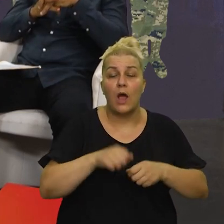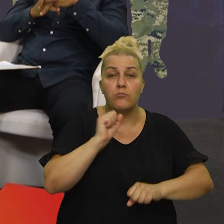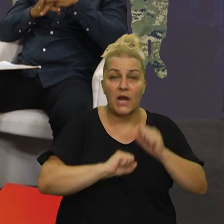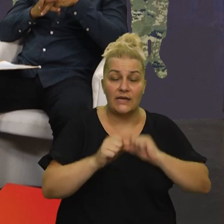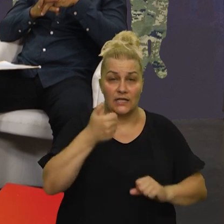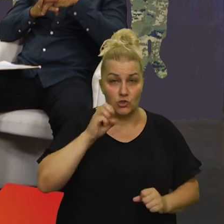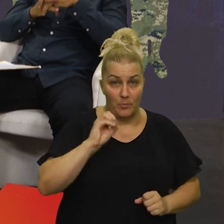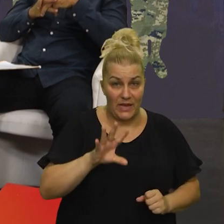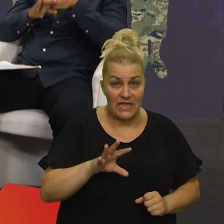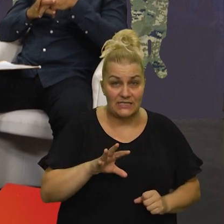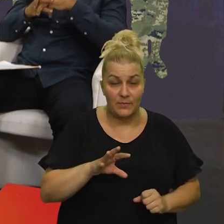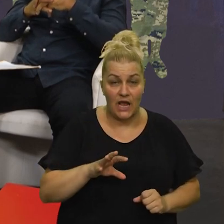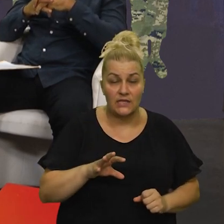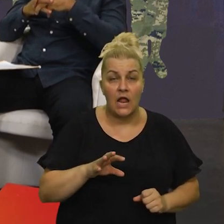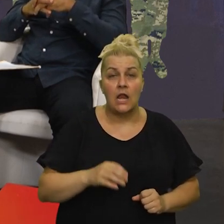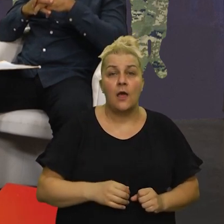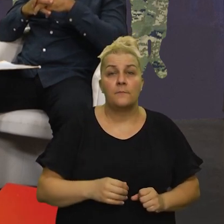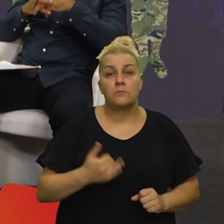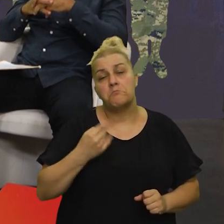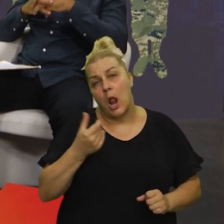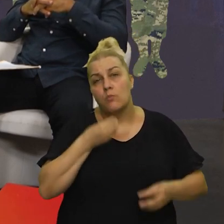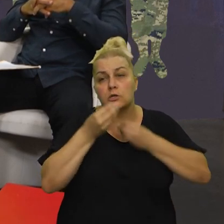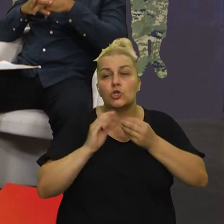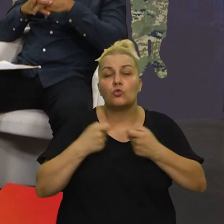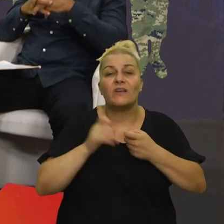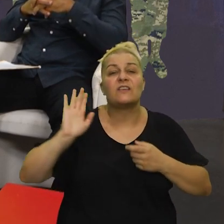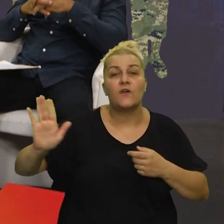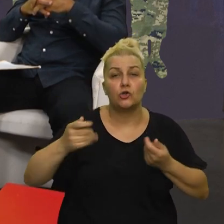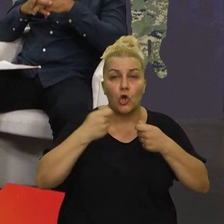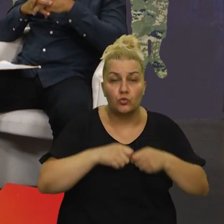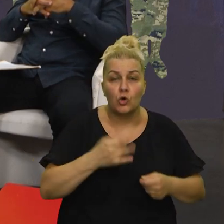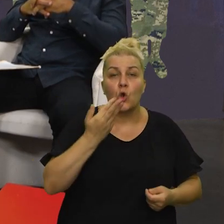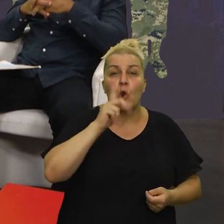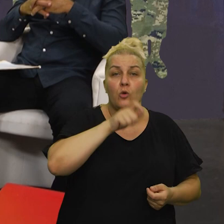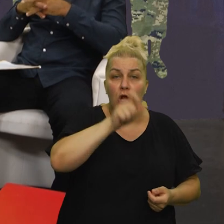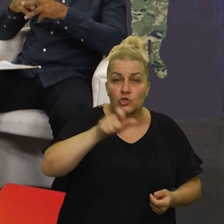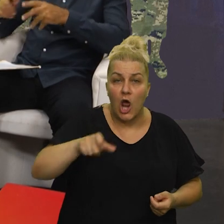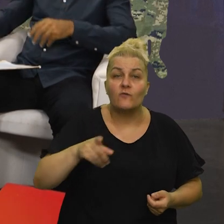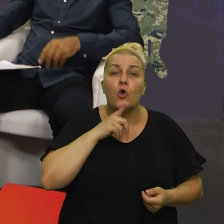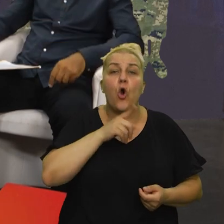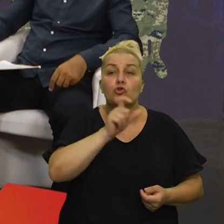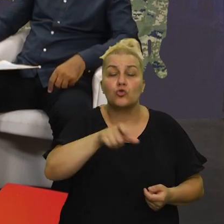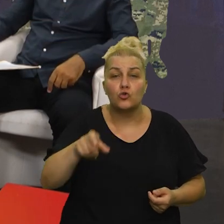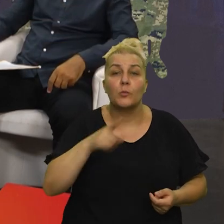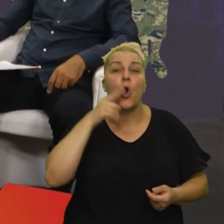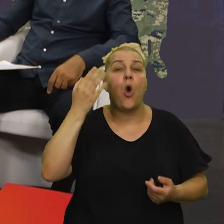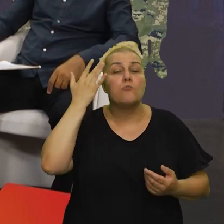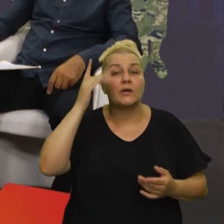rata 115. brigade. Hajmo nešto o vašoj udruzi, koliko ima članova, tko su ti ljudi, tko brine o